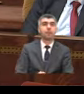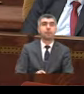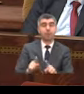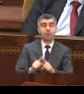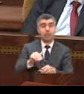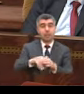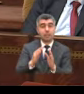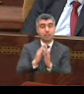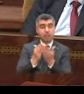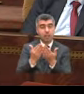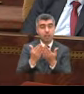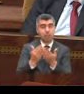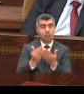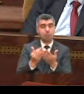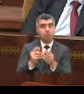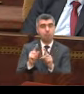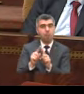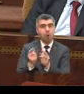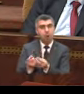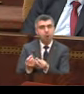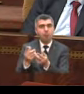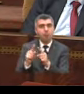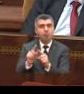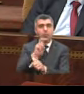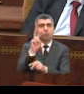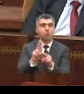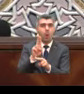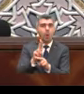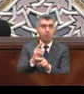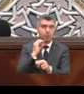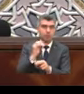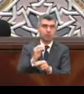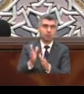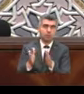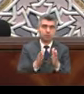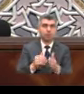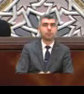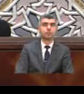التقدم الاشتراكية بأنه هروب من المساءلة. شكرا هروب السيد الرئيس. شكرا